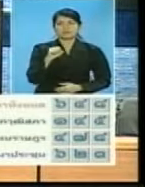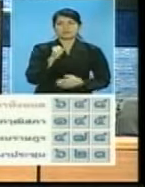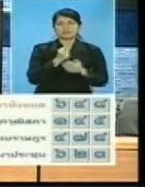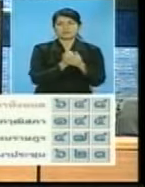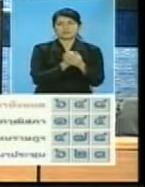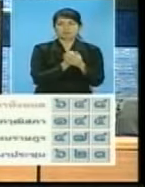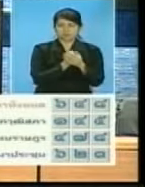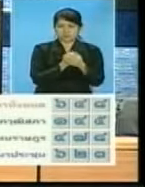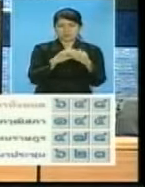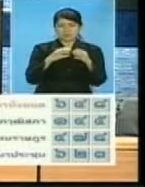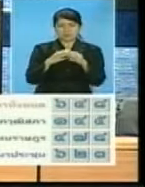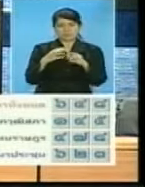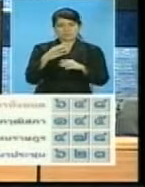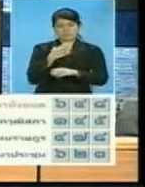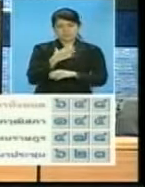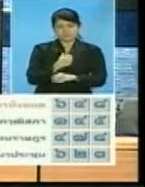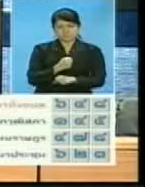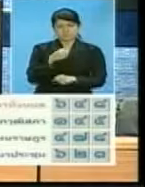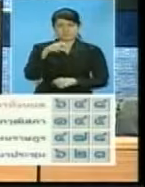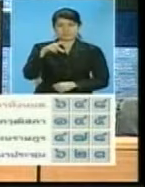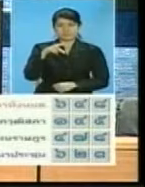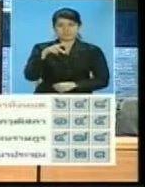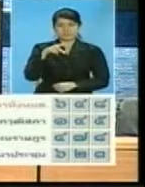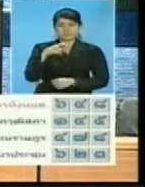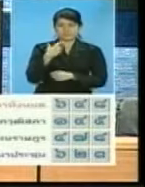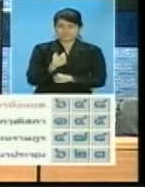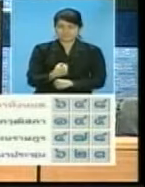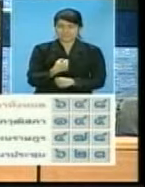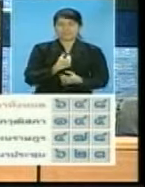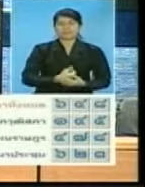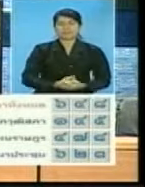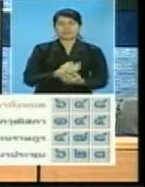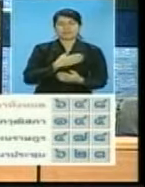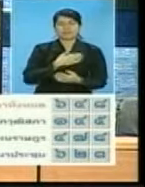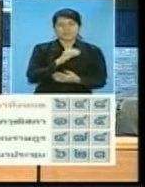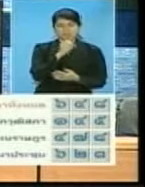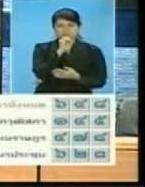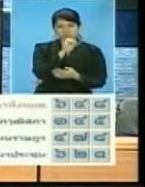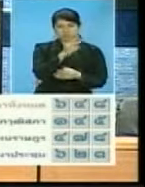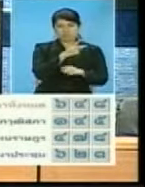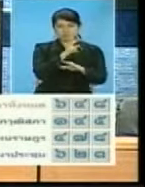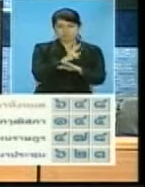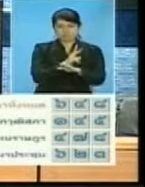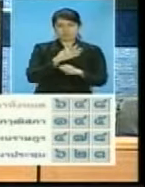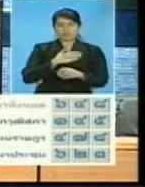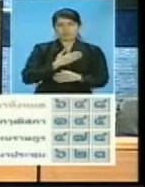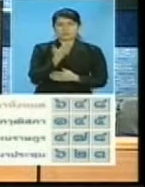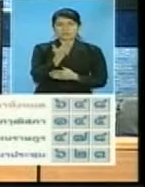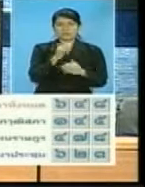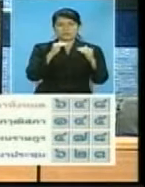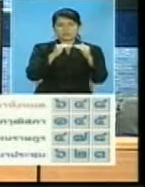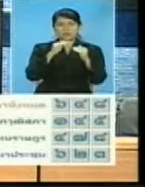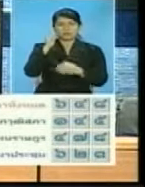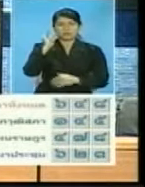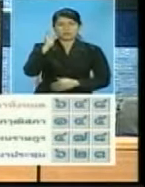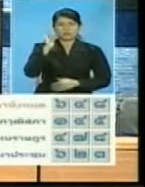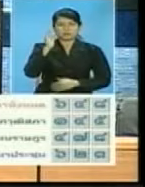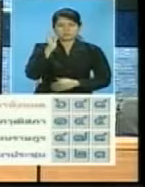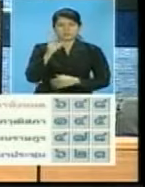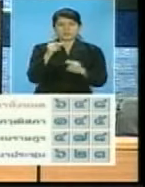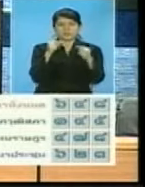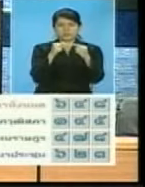แบบบัญชีรายชื่อพรรคประชาธิปัตย์ขอกราบเรียนท่านประธานว่าผมขออนุญาตใช้สิทธิ์อภิปรายในมาตร